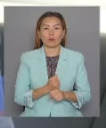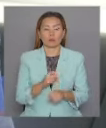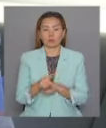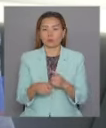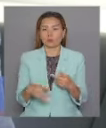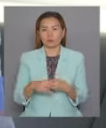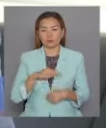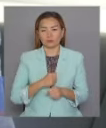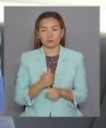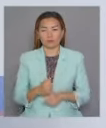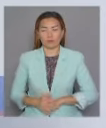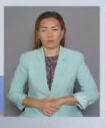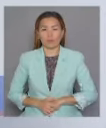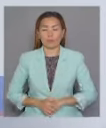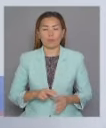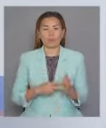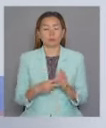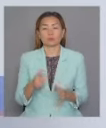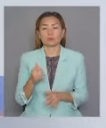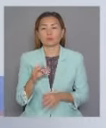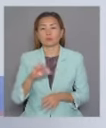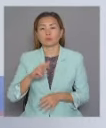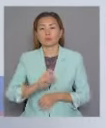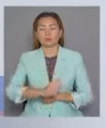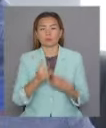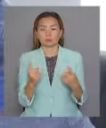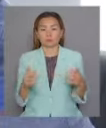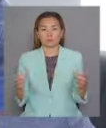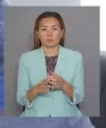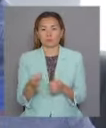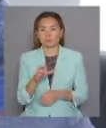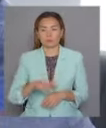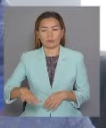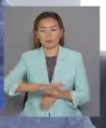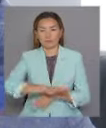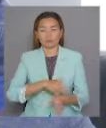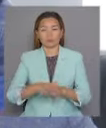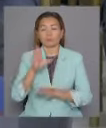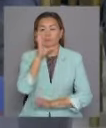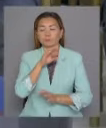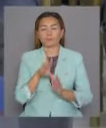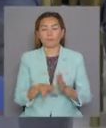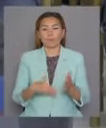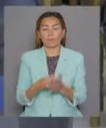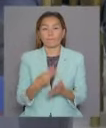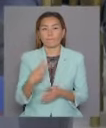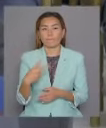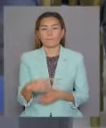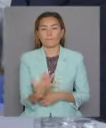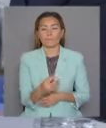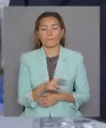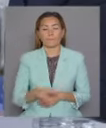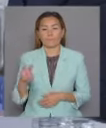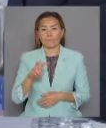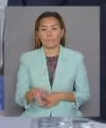вопросы сотрудников. Проект «Иглик» является одним из крупнейших в области, на реализацию которой выделяется 25